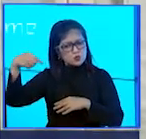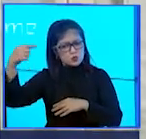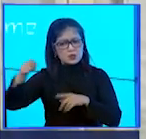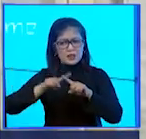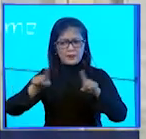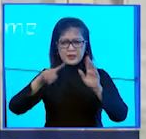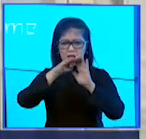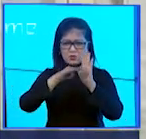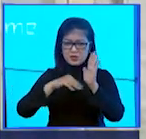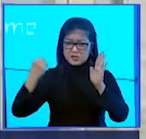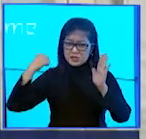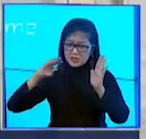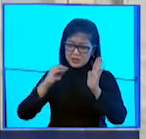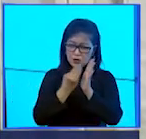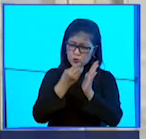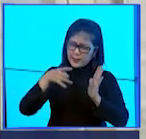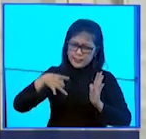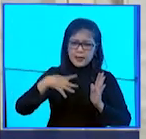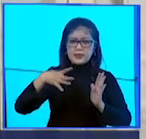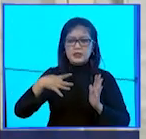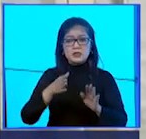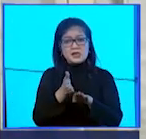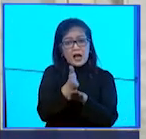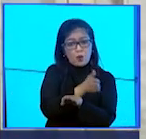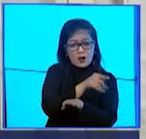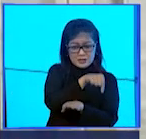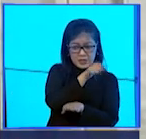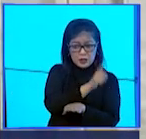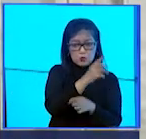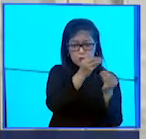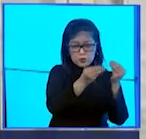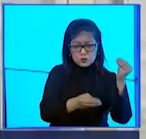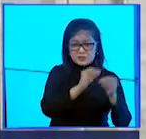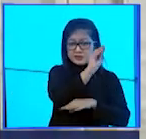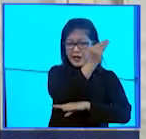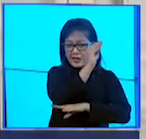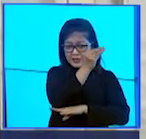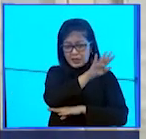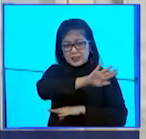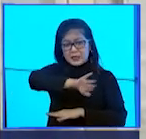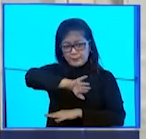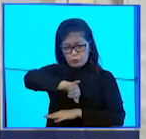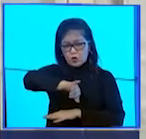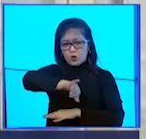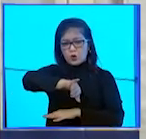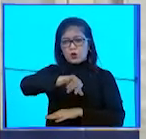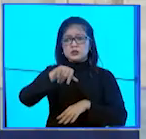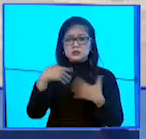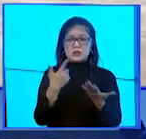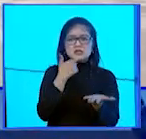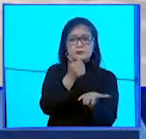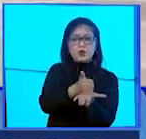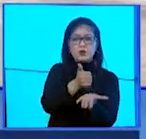covert yang cukup ketat Dari awal saya dari Dapil DKI Jakarta di Jakarta Timur saya mengemukakan bahwa ini bukan hanya peran dari pemerintah